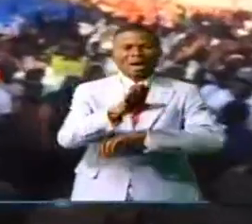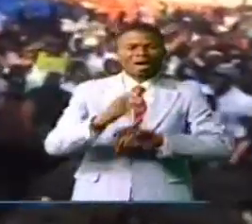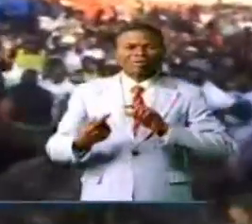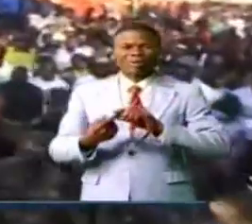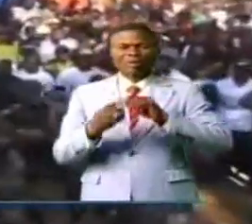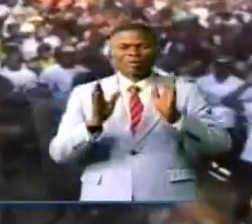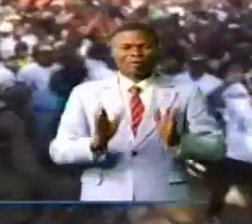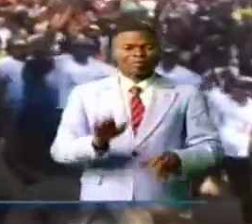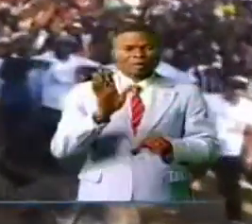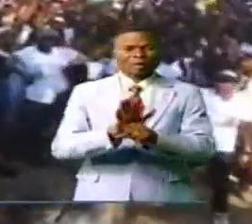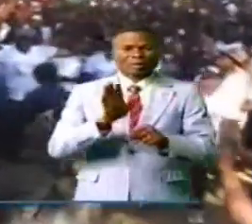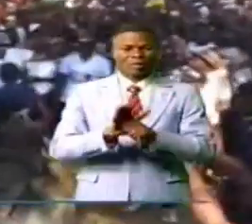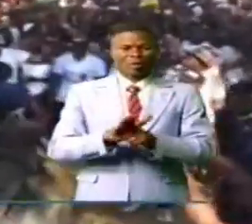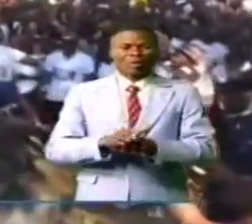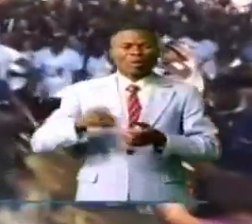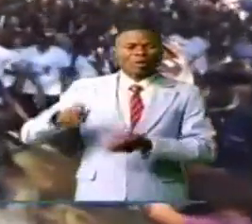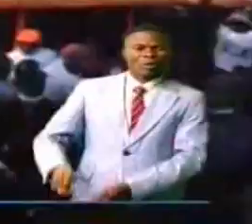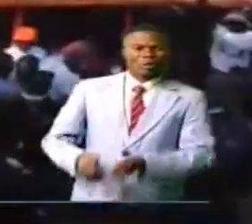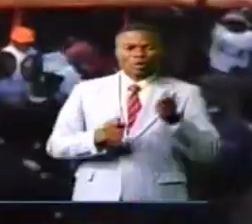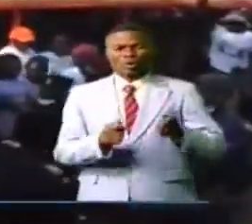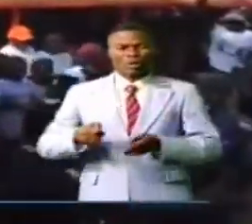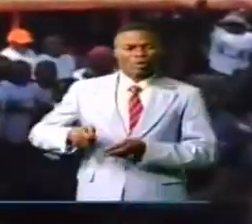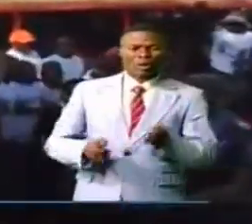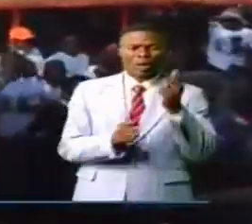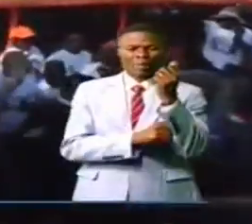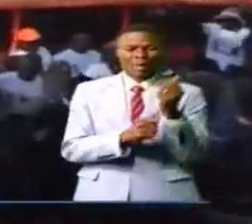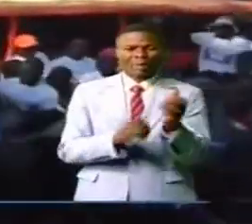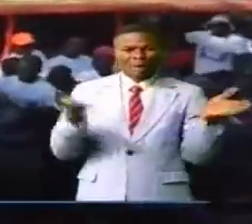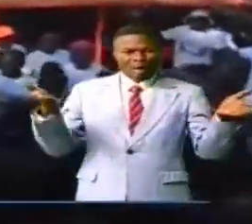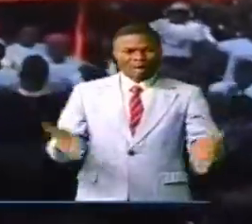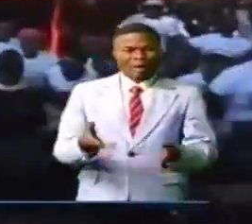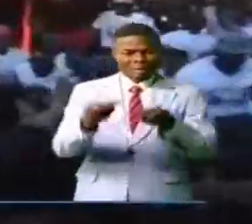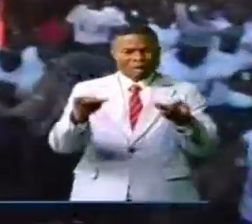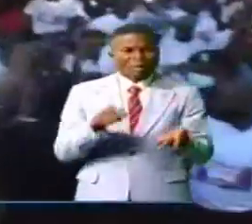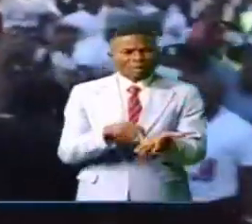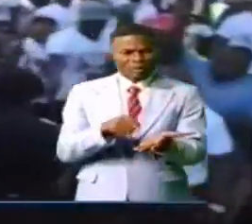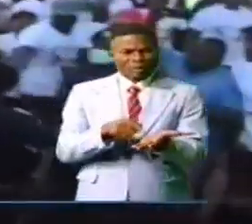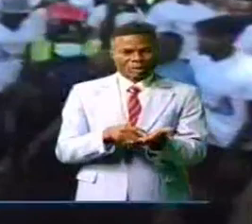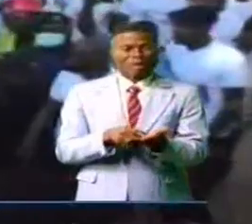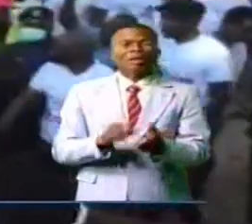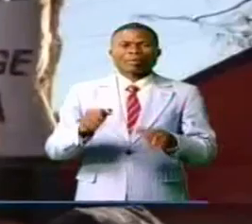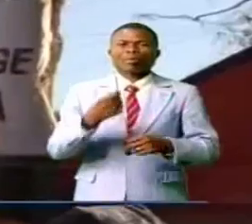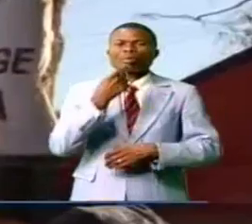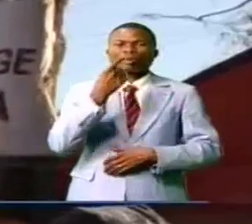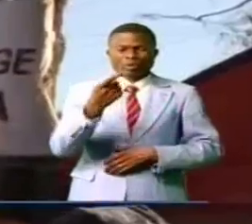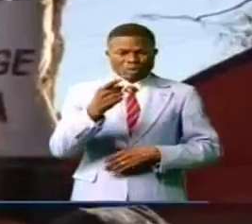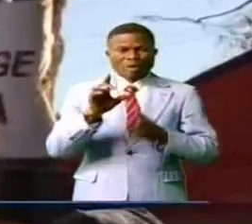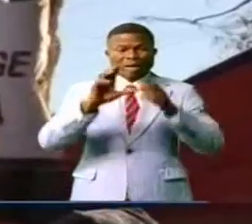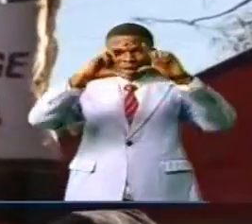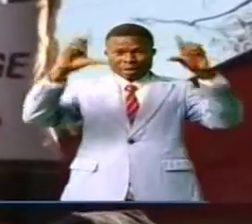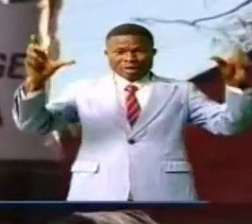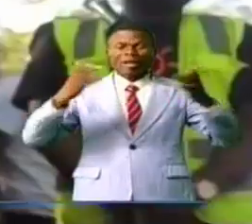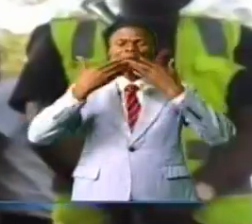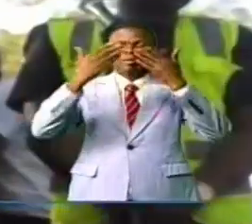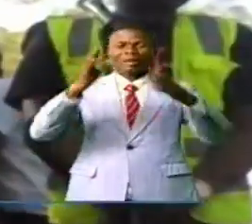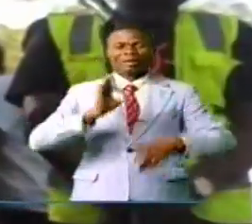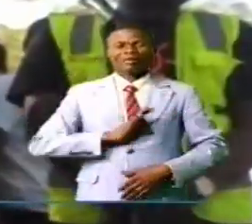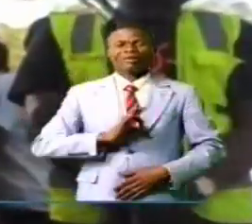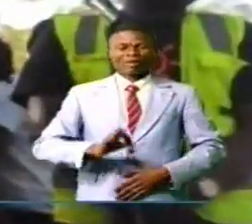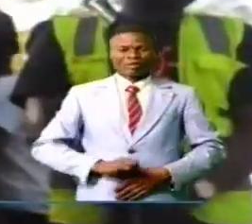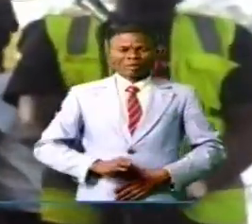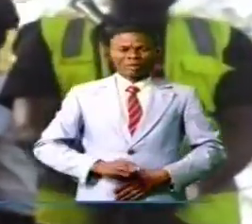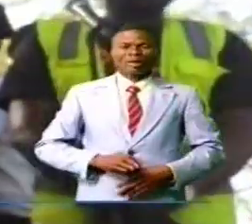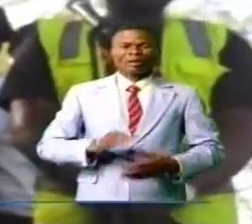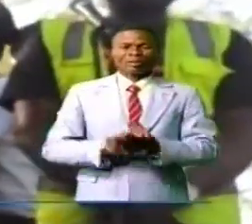spécial, plusieurs milliers de créseurs s'étaient réunis en un seul endroit où l'on pouvait lire sur le banderole « Merci Fachi ». Prenant la